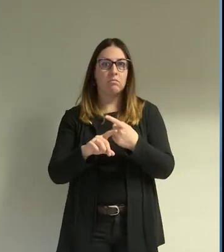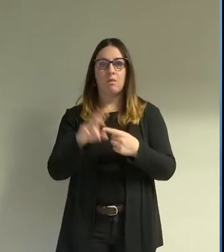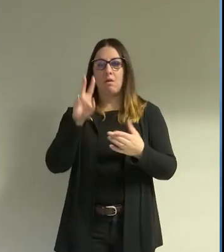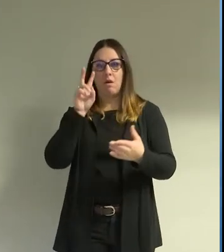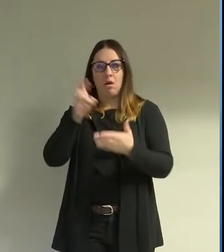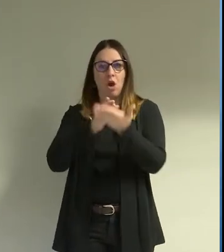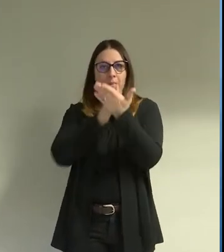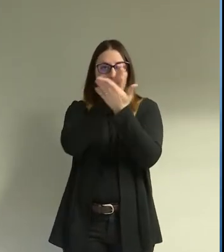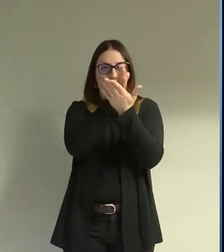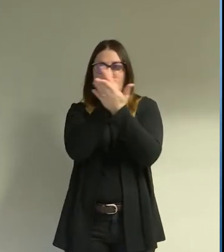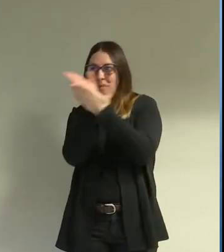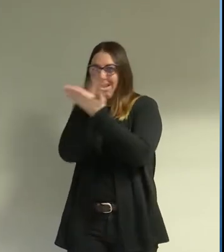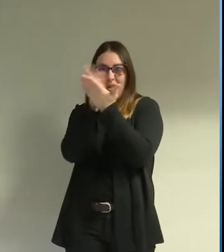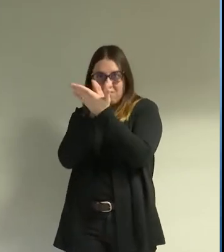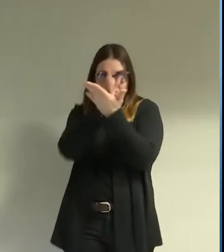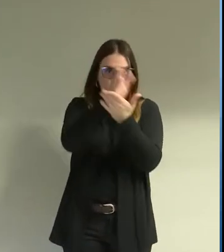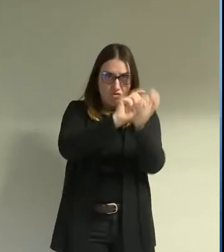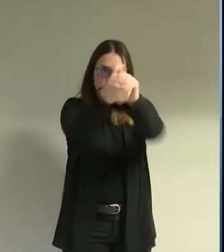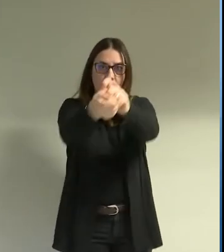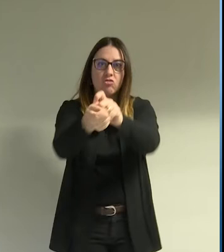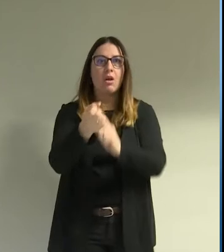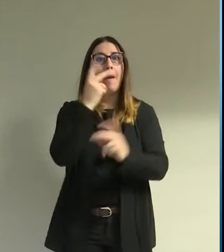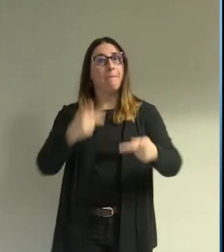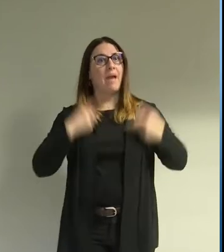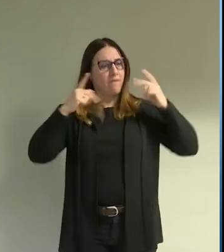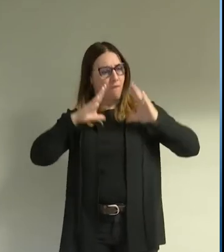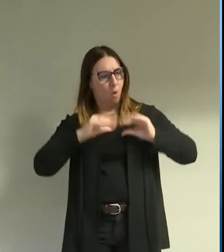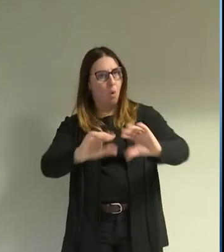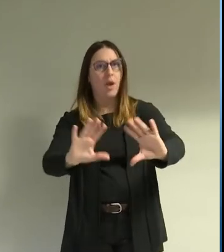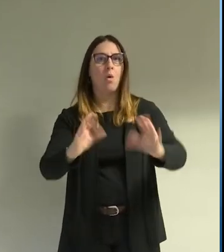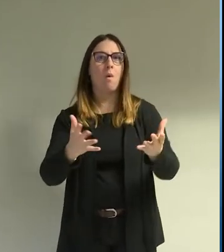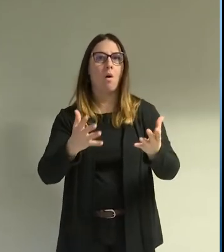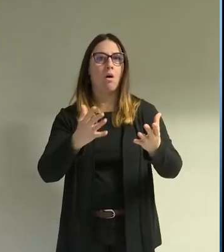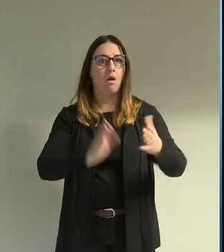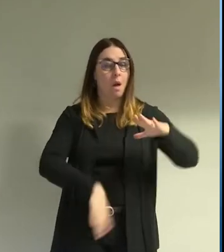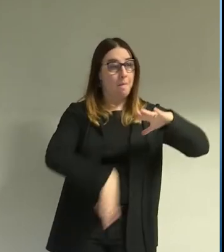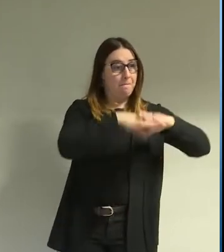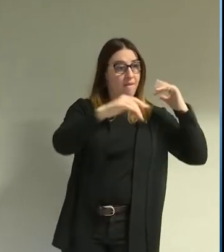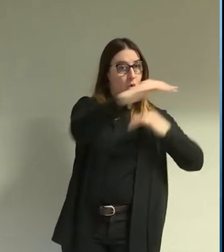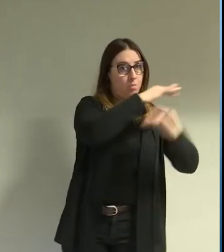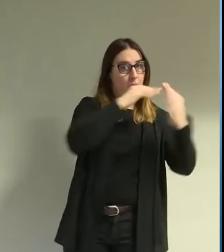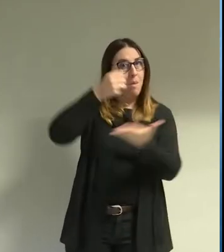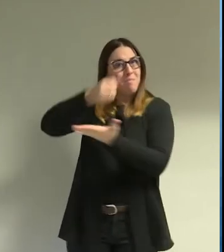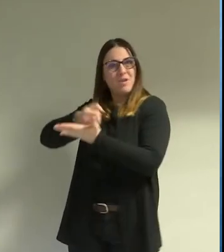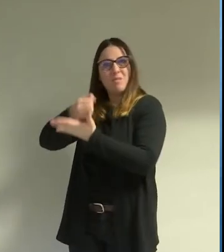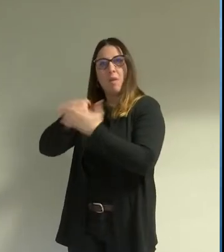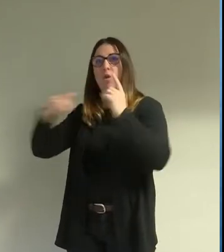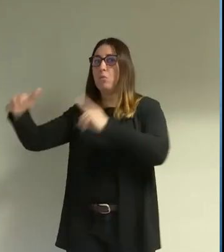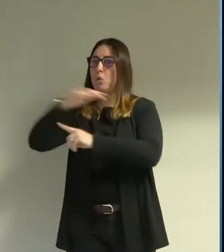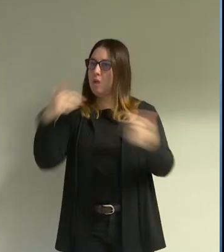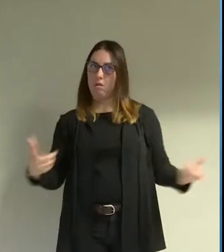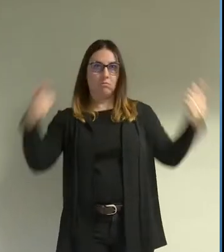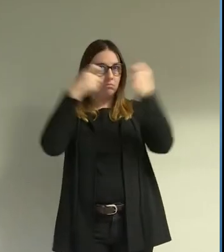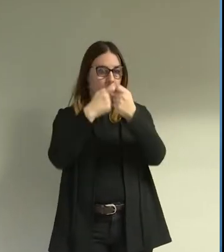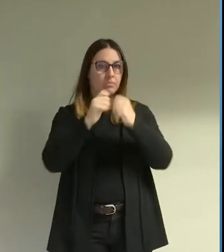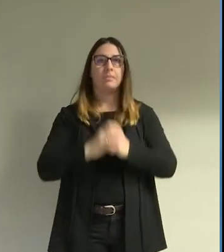de traduire en actes et en indicateurs le bien vivre ici entre le plancher sociale et le plafond environnementale de nourrir la